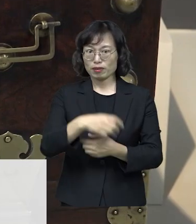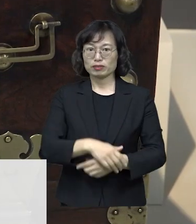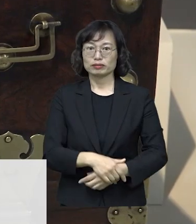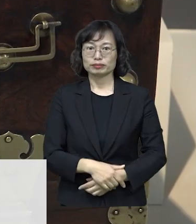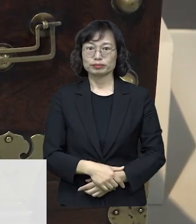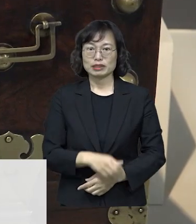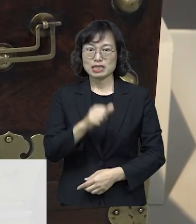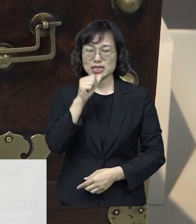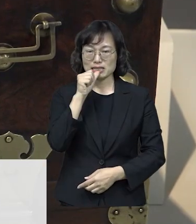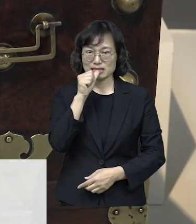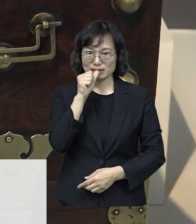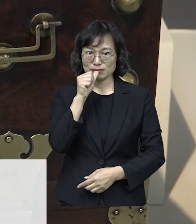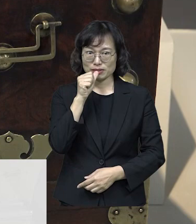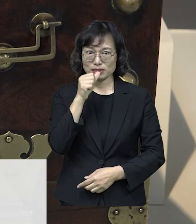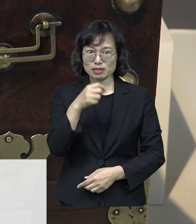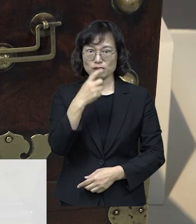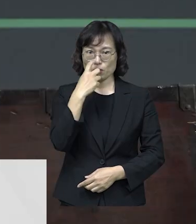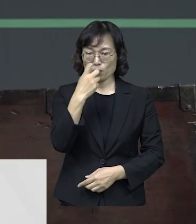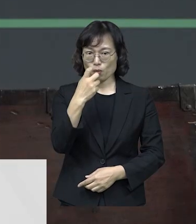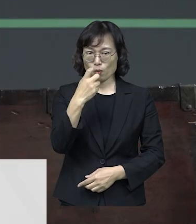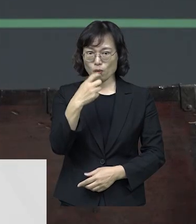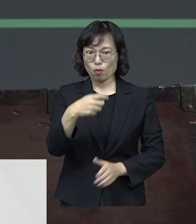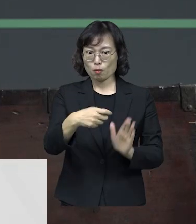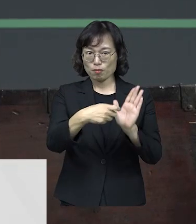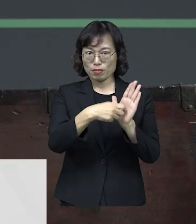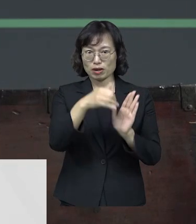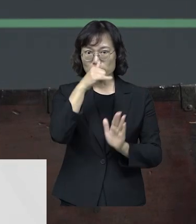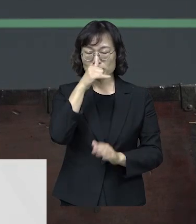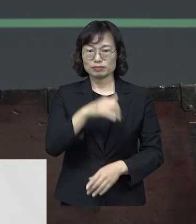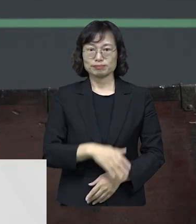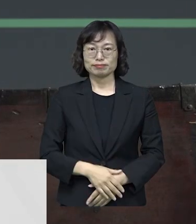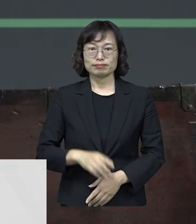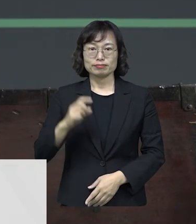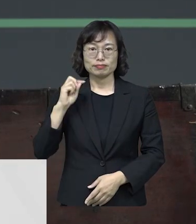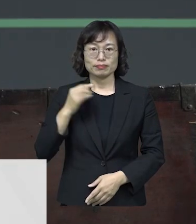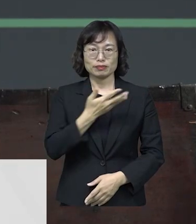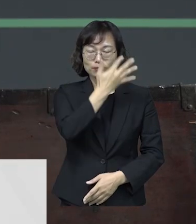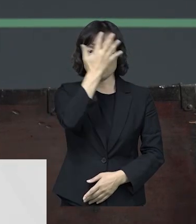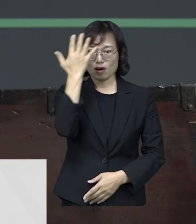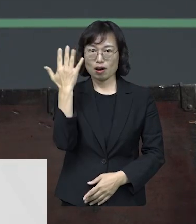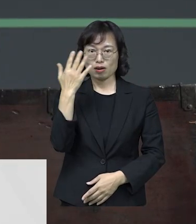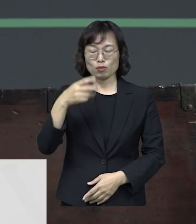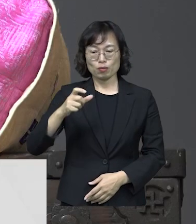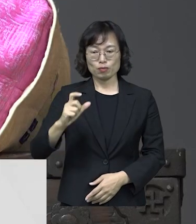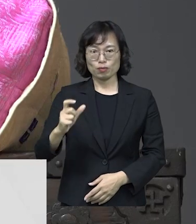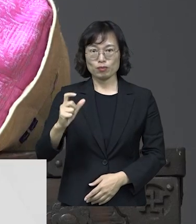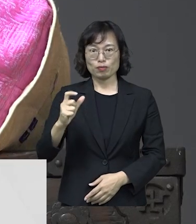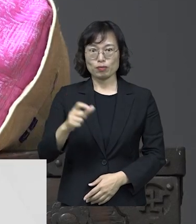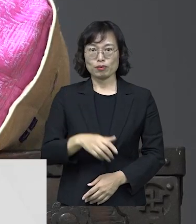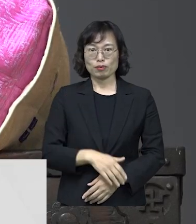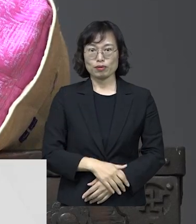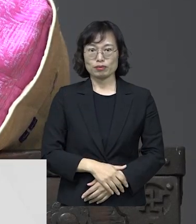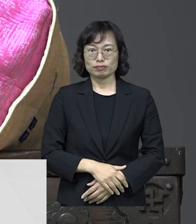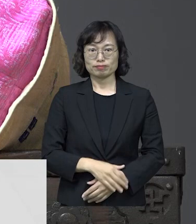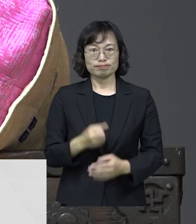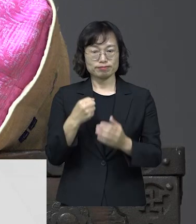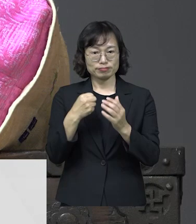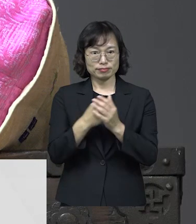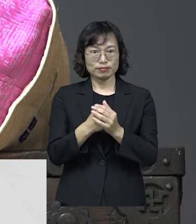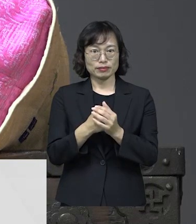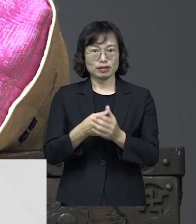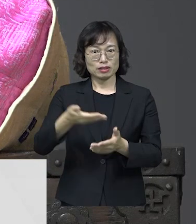뛰어난 금속 장석이 특징입니다. 이렇듯 아름답고 또 튼튼한 그런 점으로